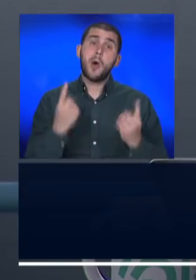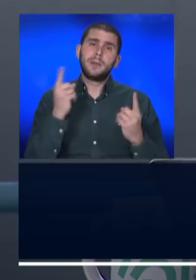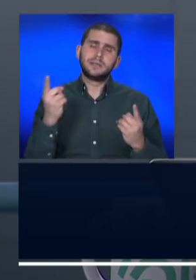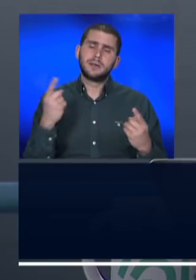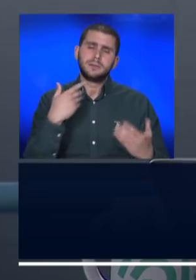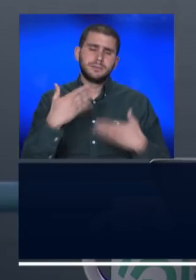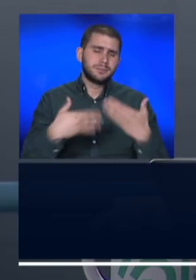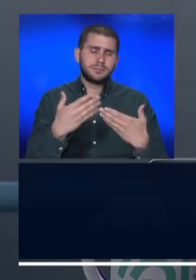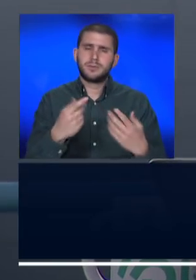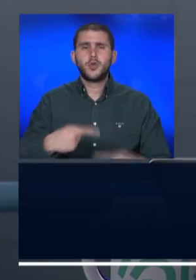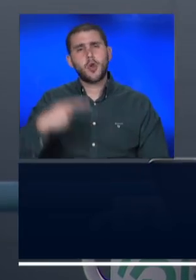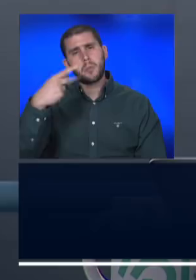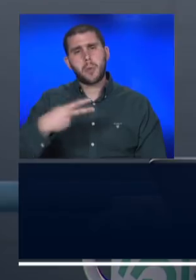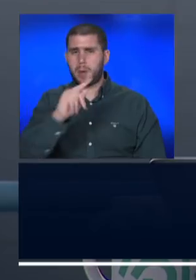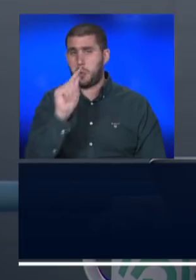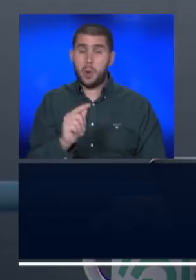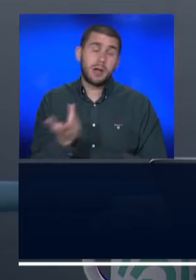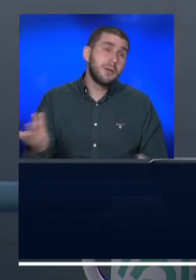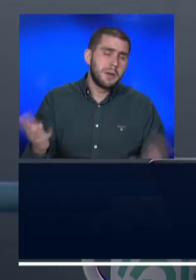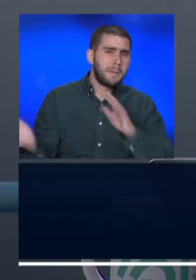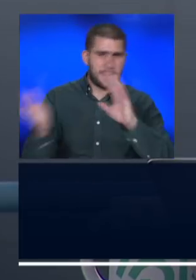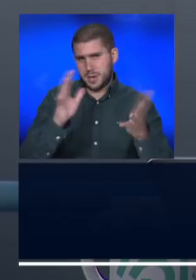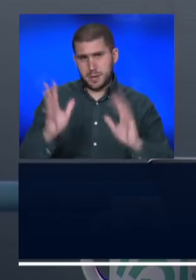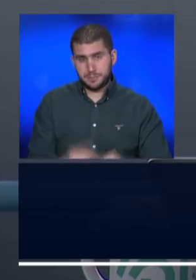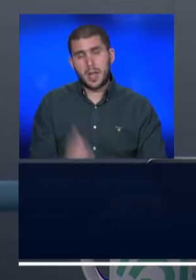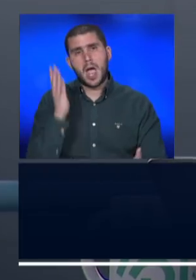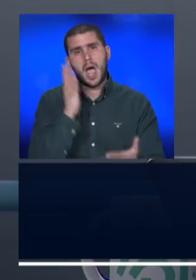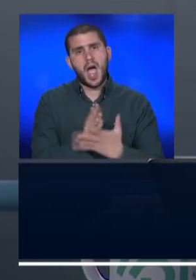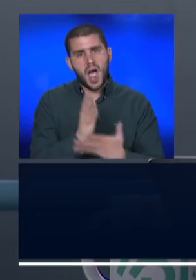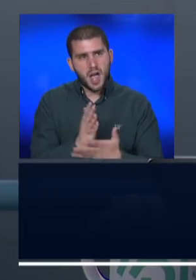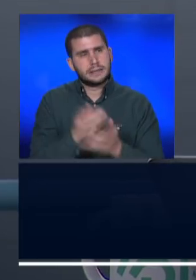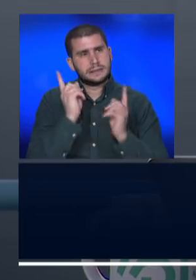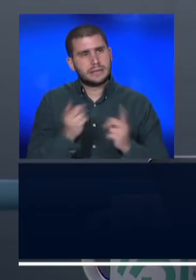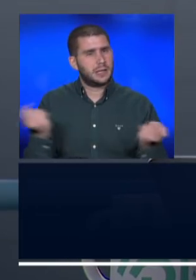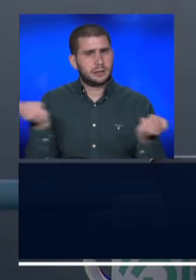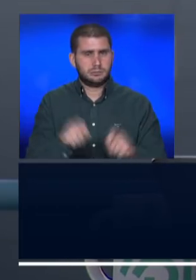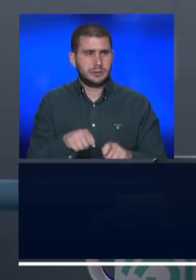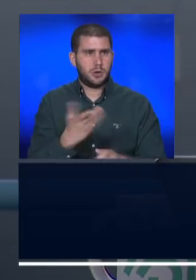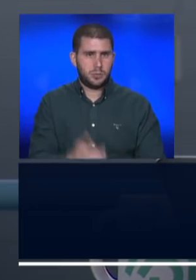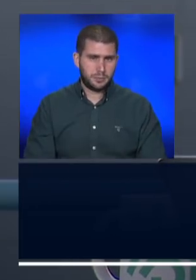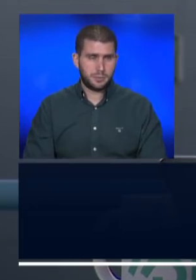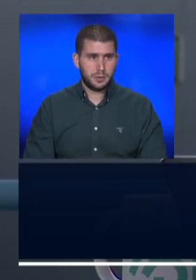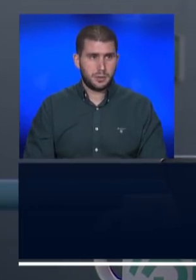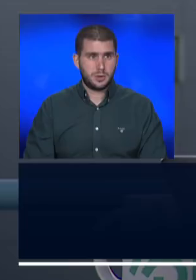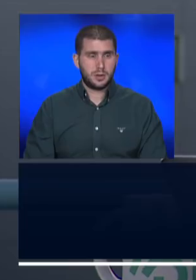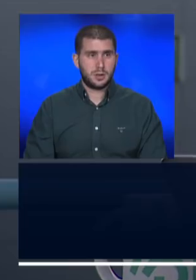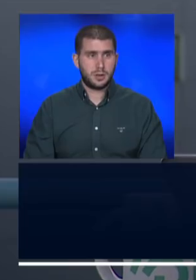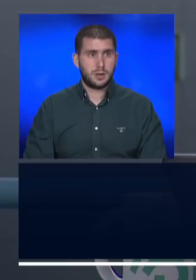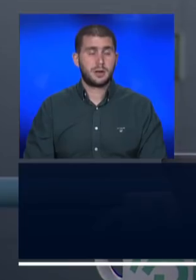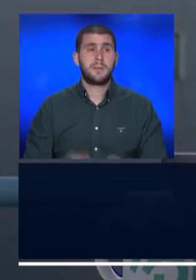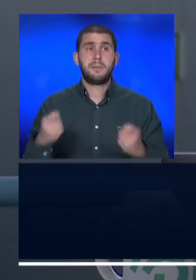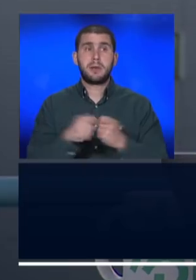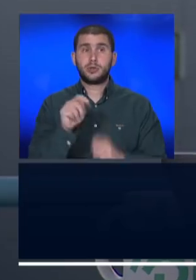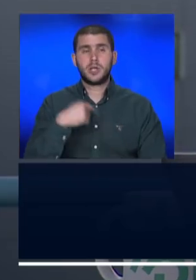יום-יומיים, נגיד, משהו כזה, עד שיצטרכו לסגור את העסק הזה. אז במובן הזה אני חושב שאין בעיה